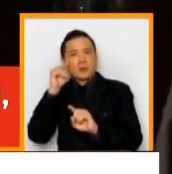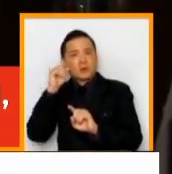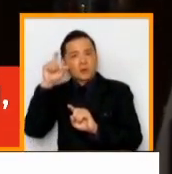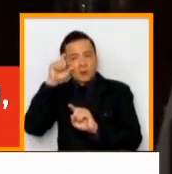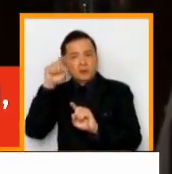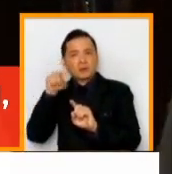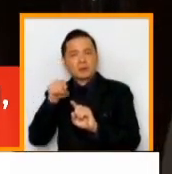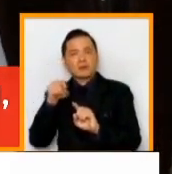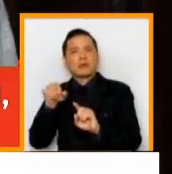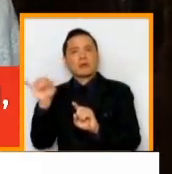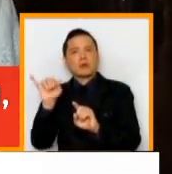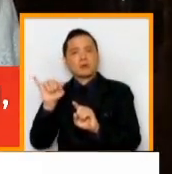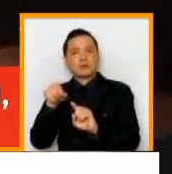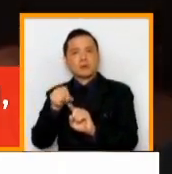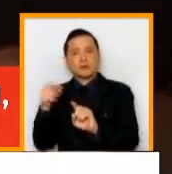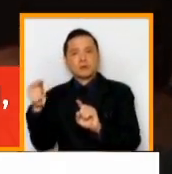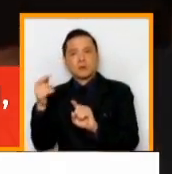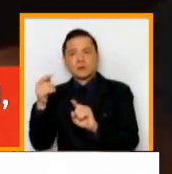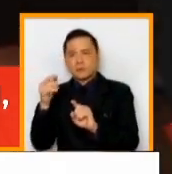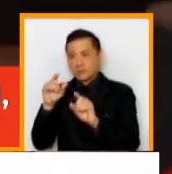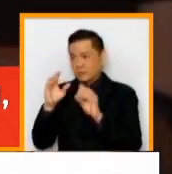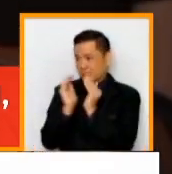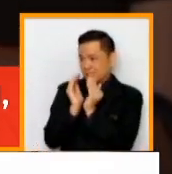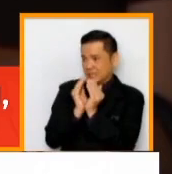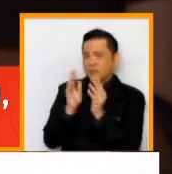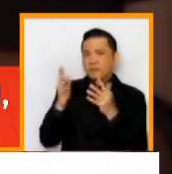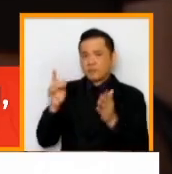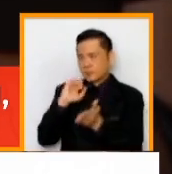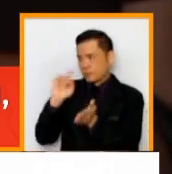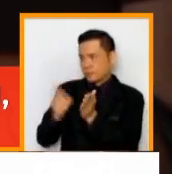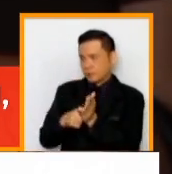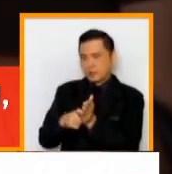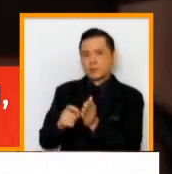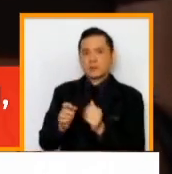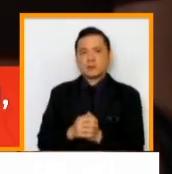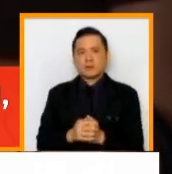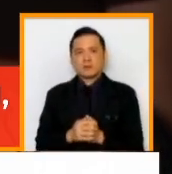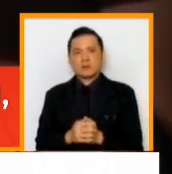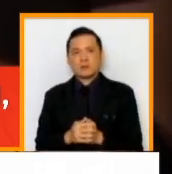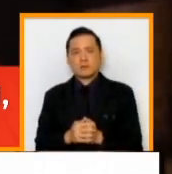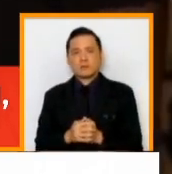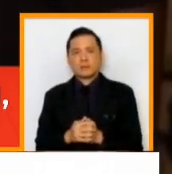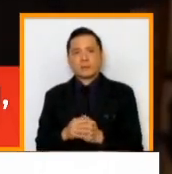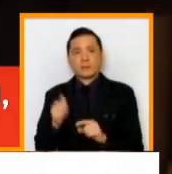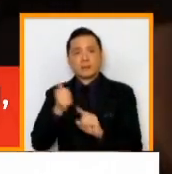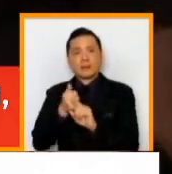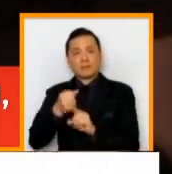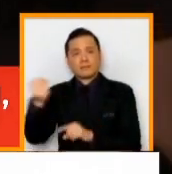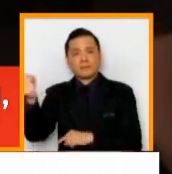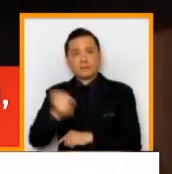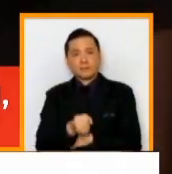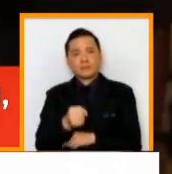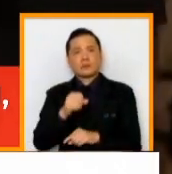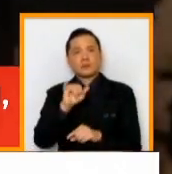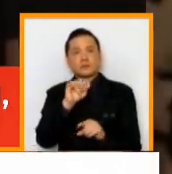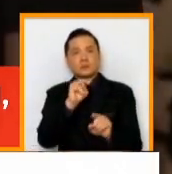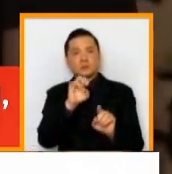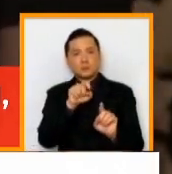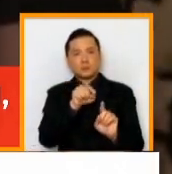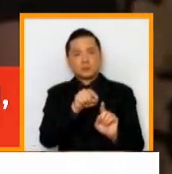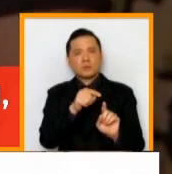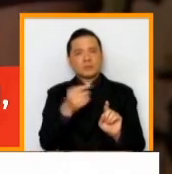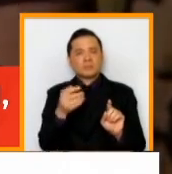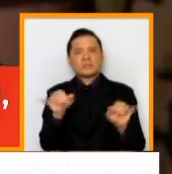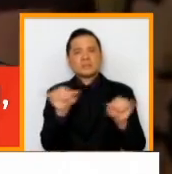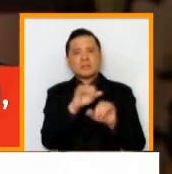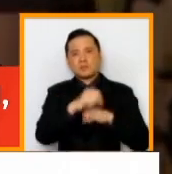niyang pinamunuan. Nakapanayam pa ng unang balita si Soliman noong pong Hunyo matapos pumanaw ni Pinoy. Si Soliman